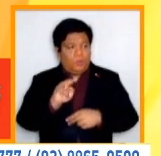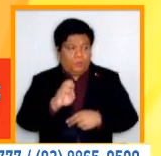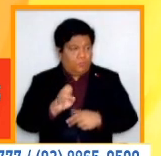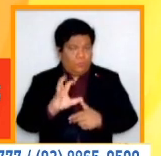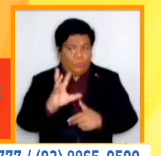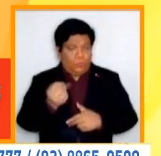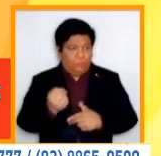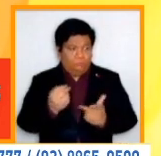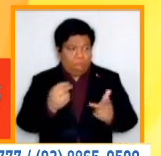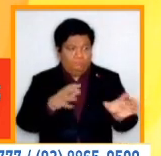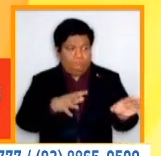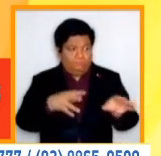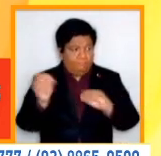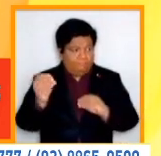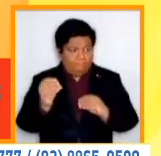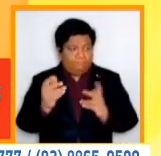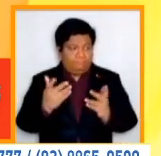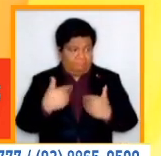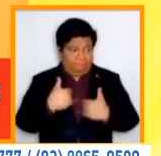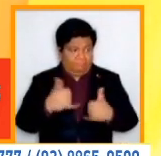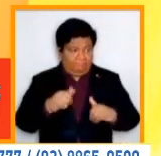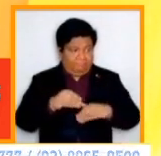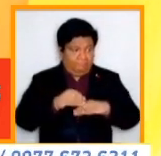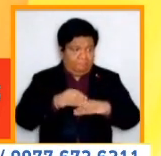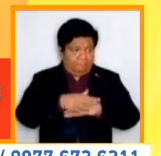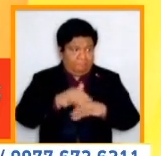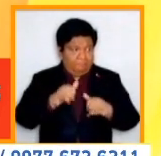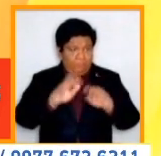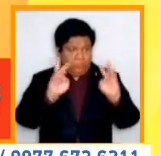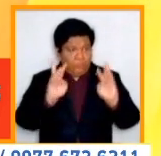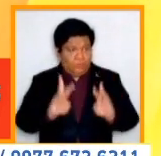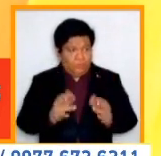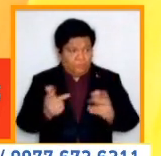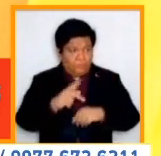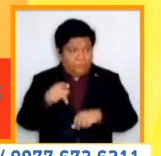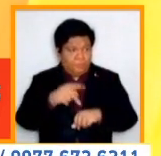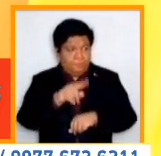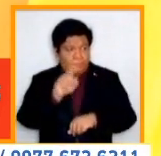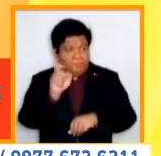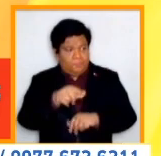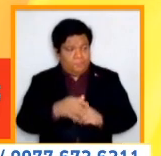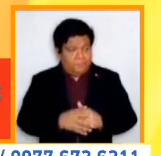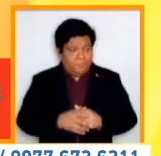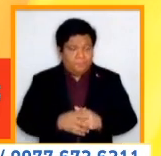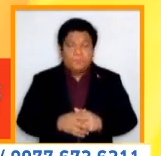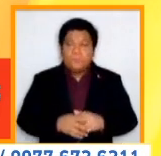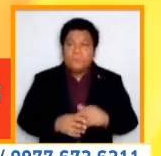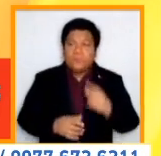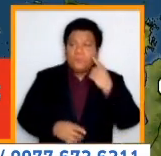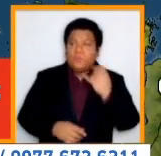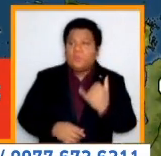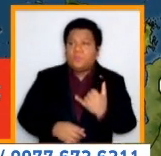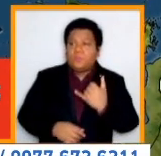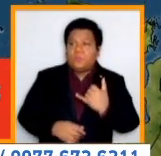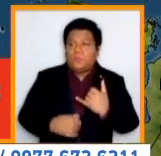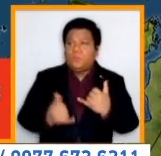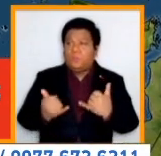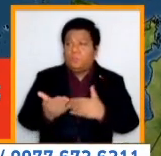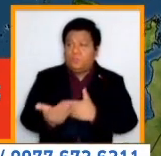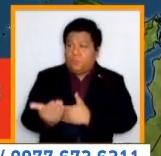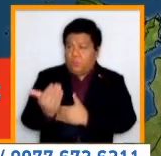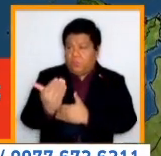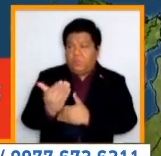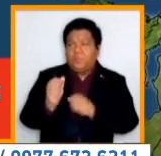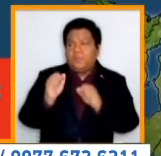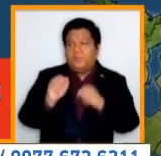epekto pa rin sa weather condition sa Pilipinas? Sa ngayon, Igan, inaasahan natin ngayong umaga nga ay posibleng tuluyan ang